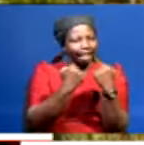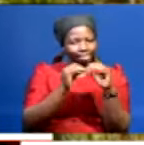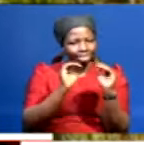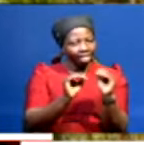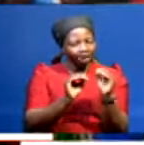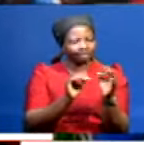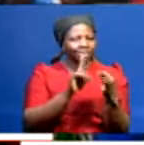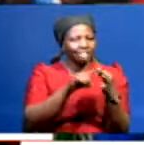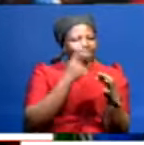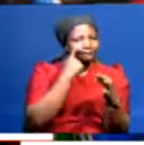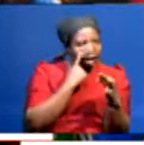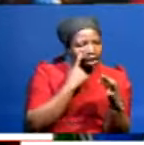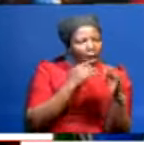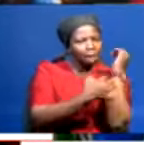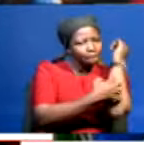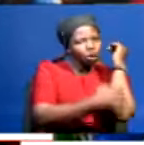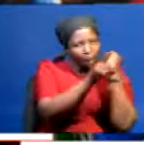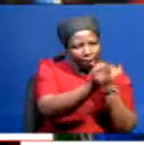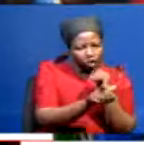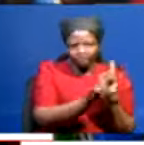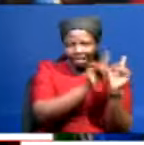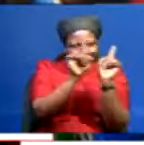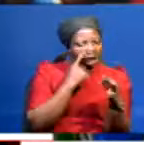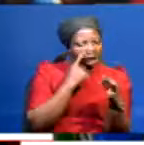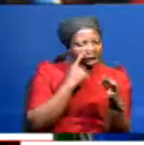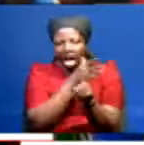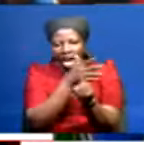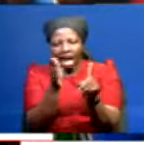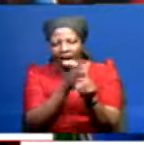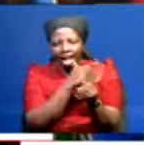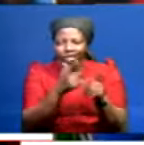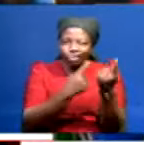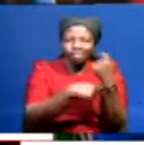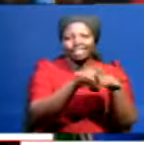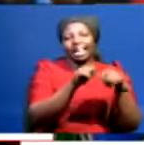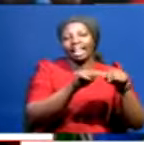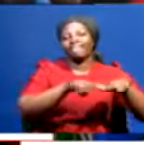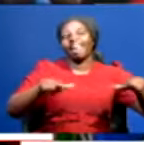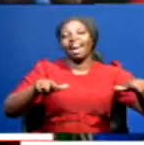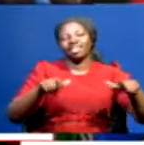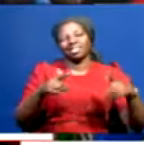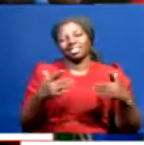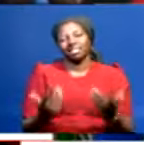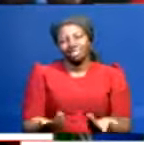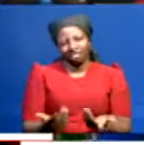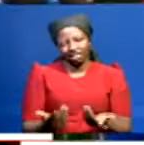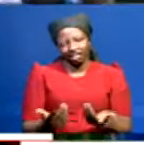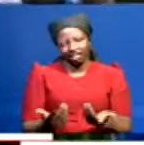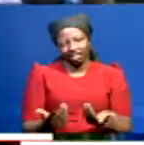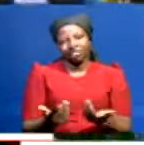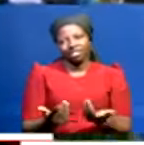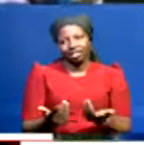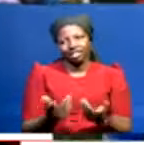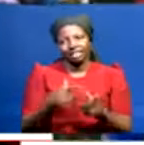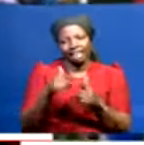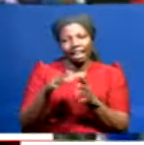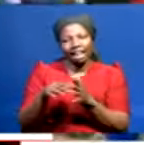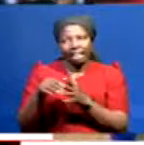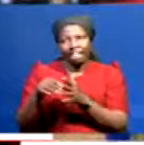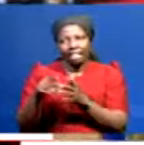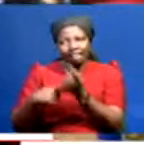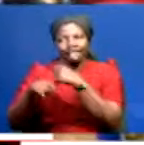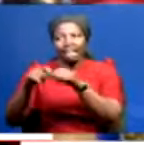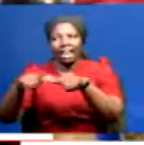ni maskini, anaenda kutumia hiyo, anateki hiyo advantage, anaenda kumshawishi ili anunue shamba kwa